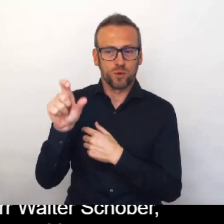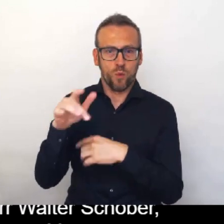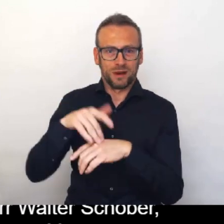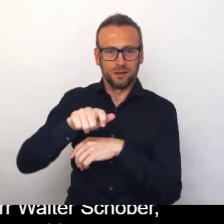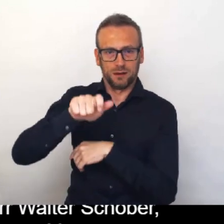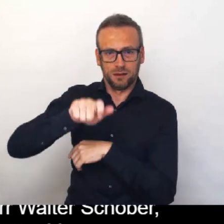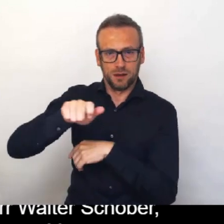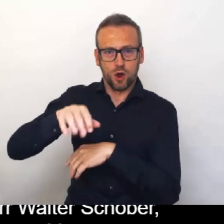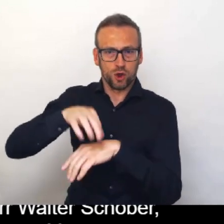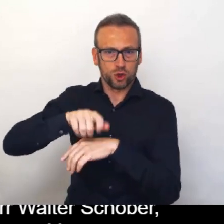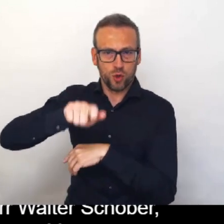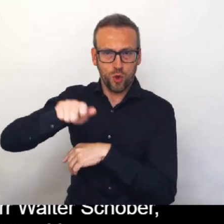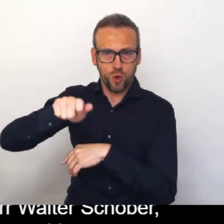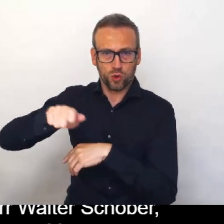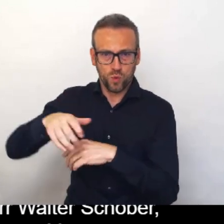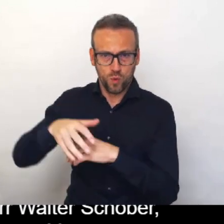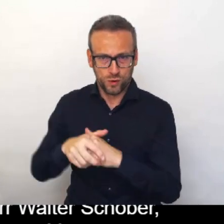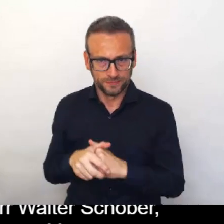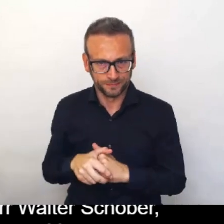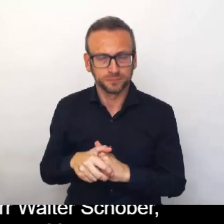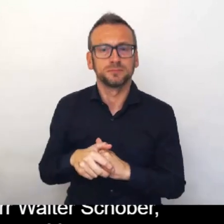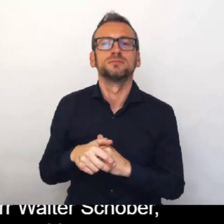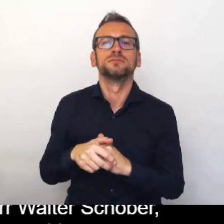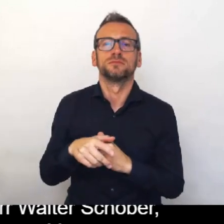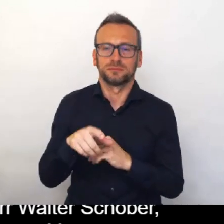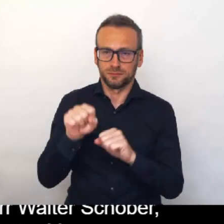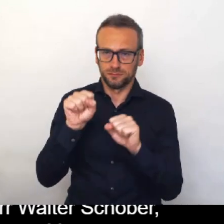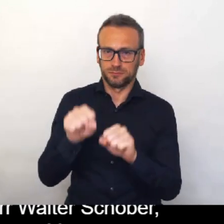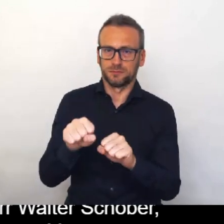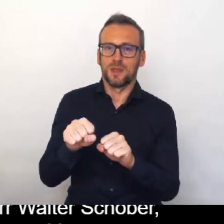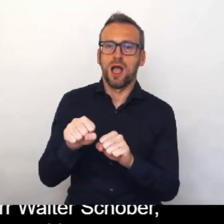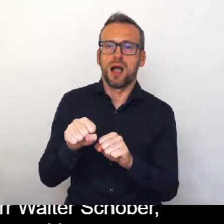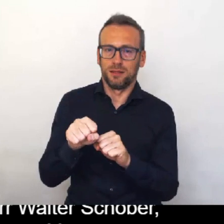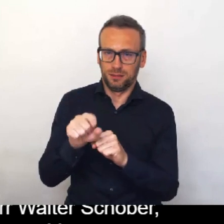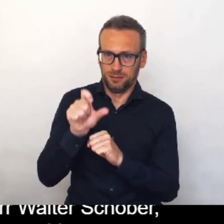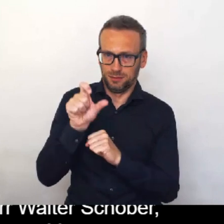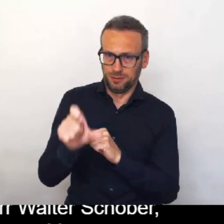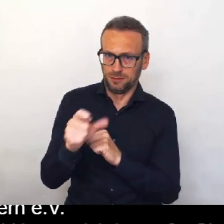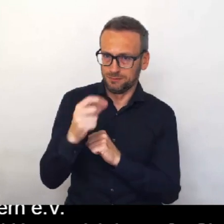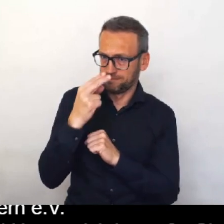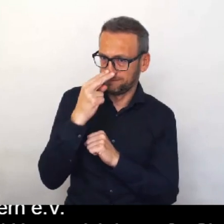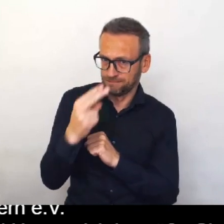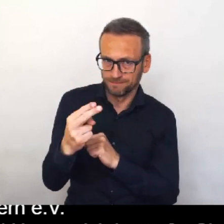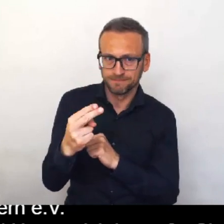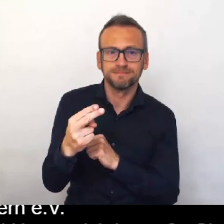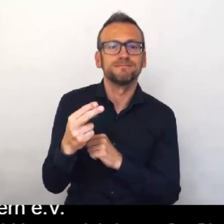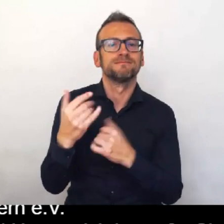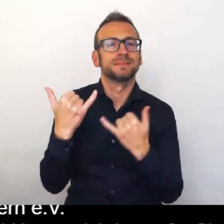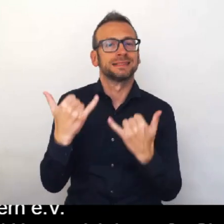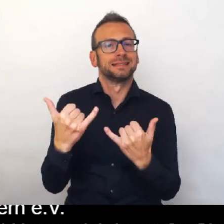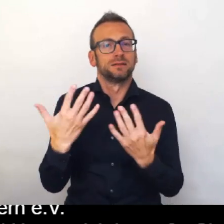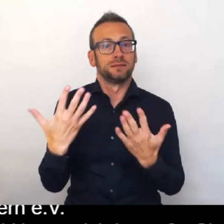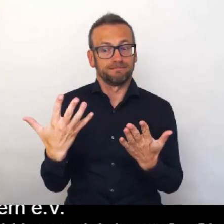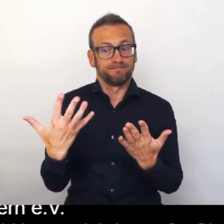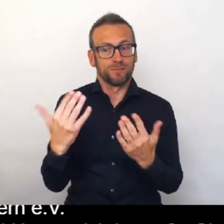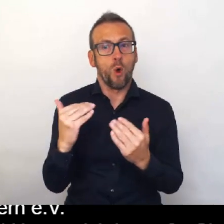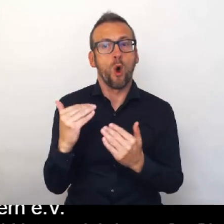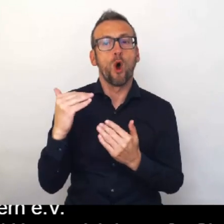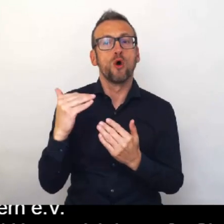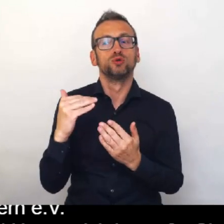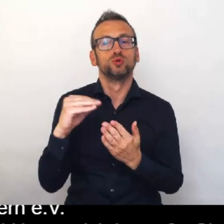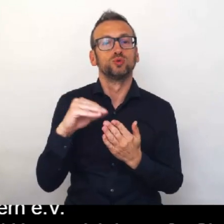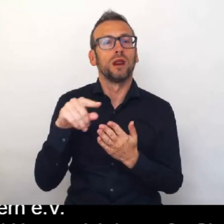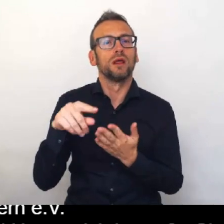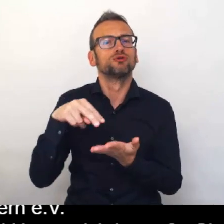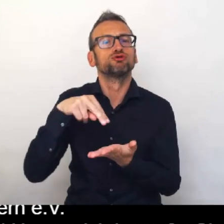Linie dadurch, dass wir die Lage besprochen haben, auch mit Blick auf Berchtesgaden, Landkreis Berchtesgaden, die